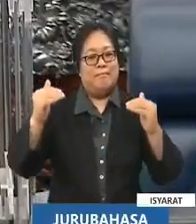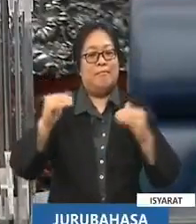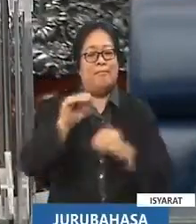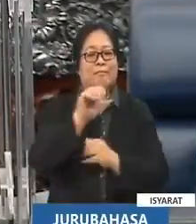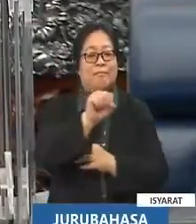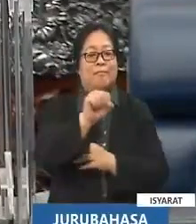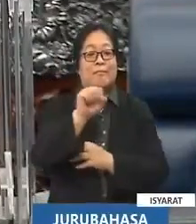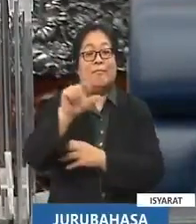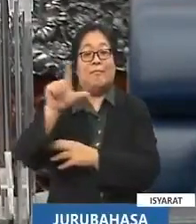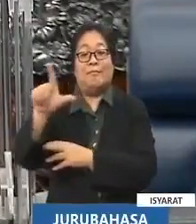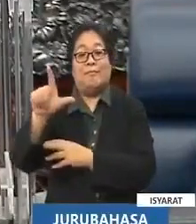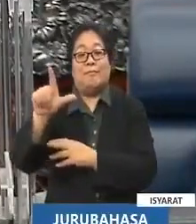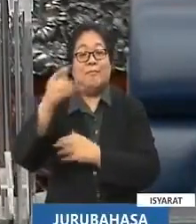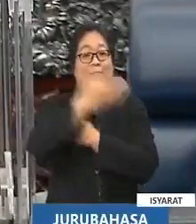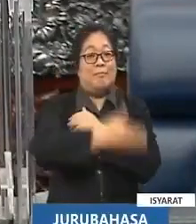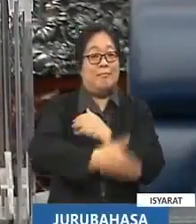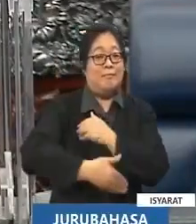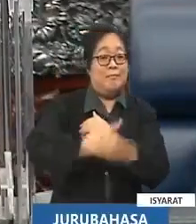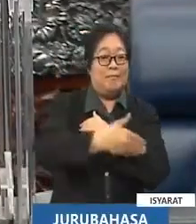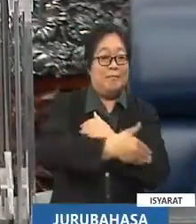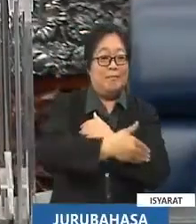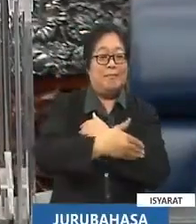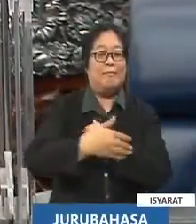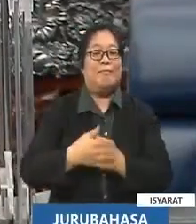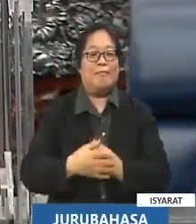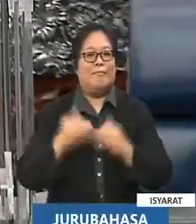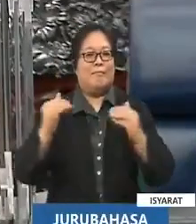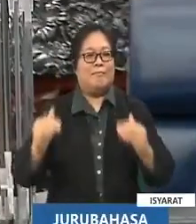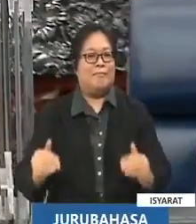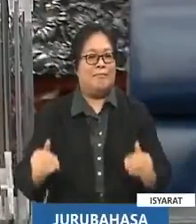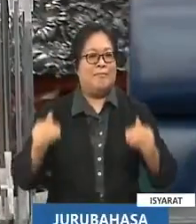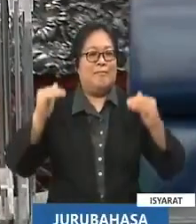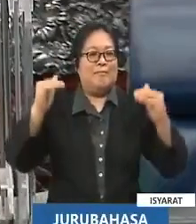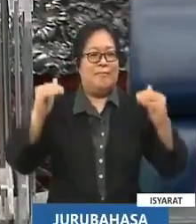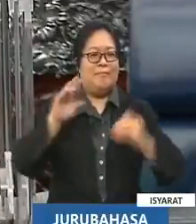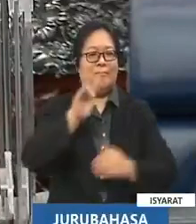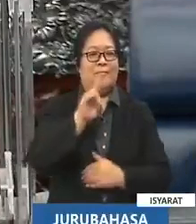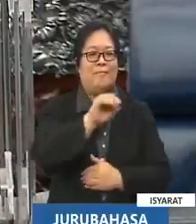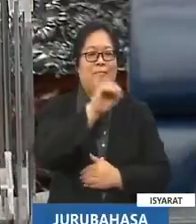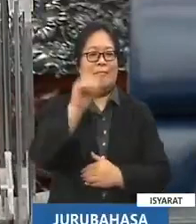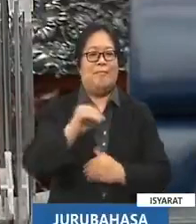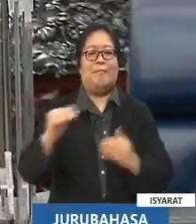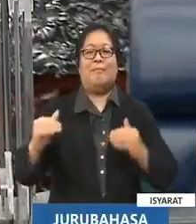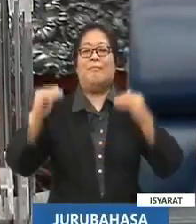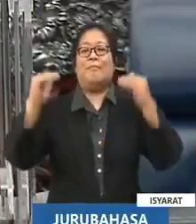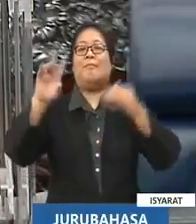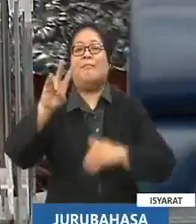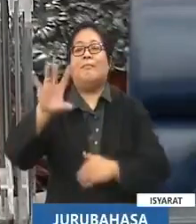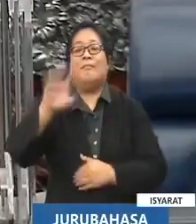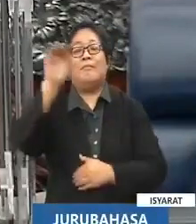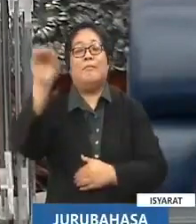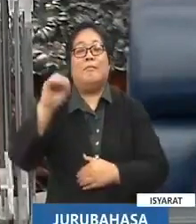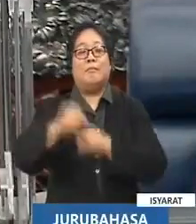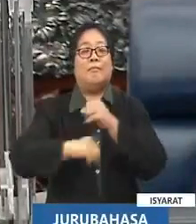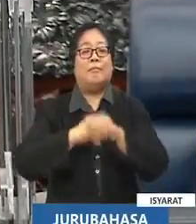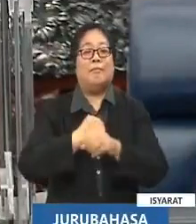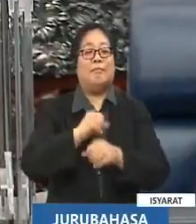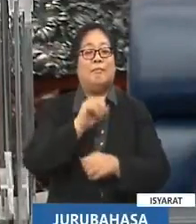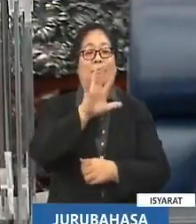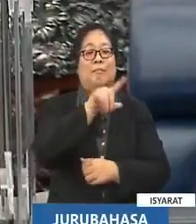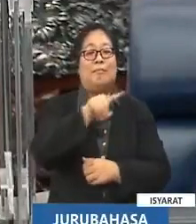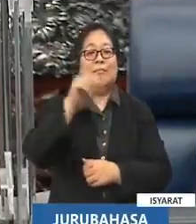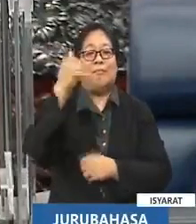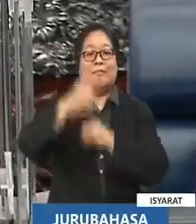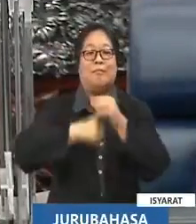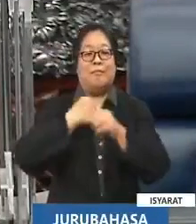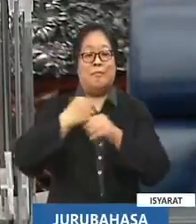SSL negara ini ah untuk ditingkatkan daripada the 75-100 menjelang 5 hingga 10